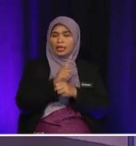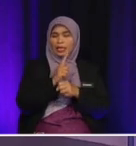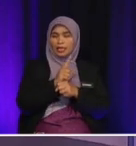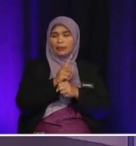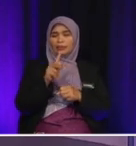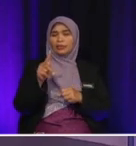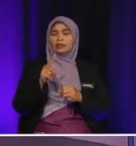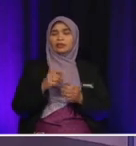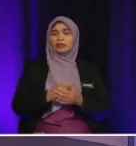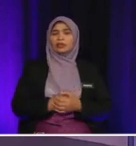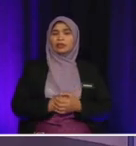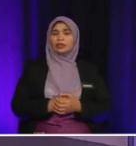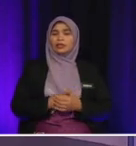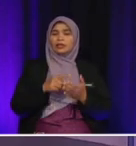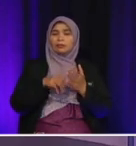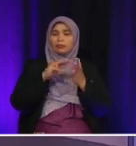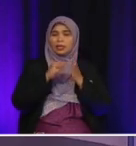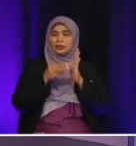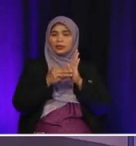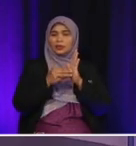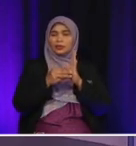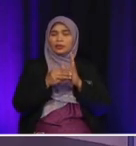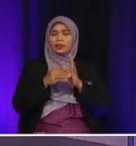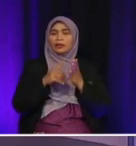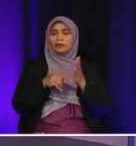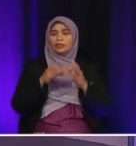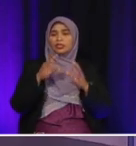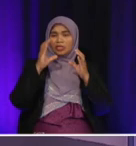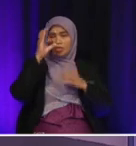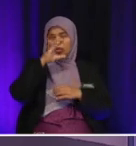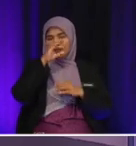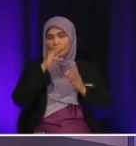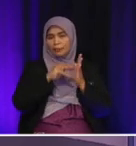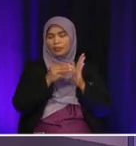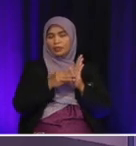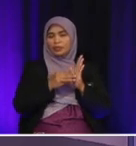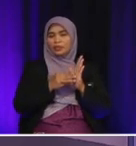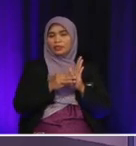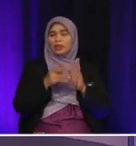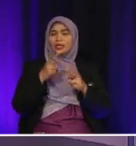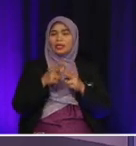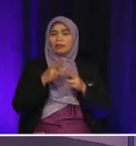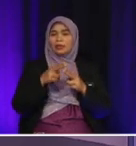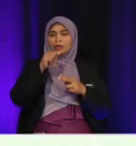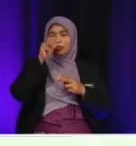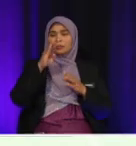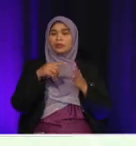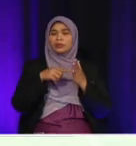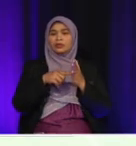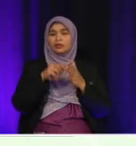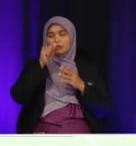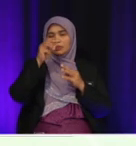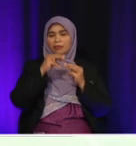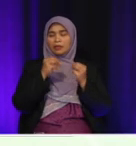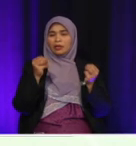Contohnya seperti ini iniah maksudnya dan cari Apakah Istilahnya ya contohnya nama Allah yang menunjukkan bahawa Allah Maha